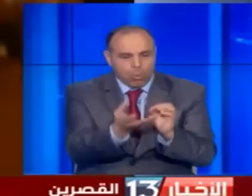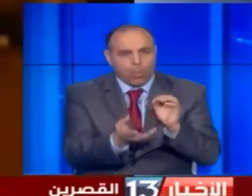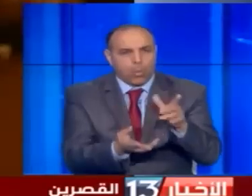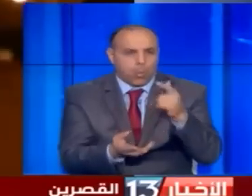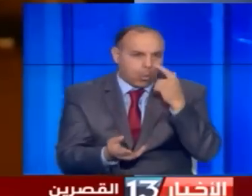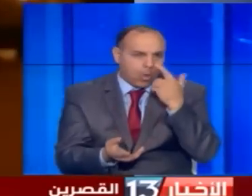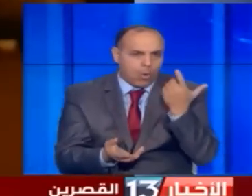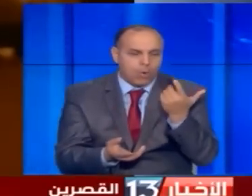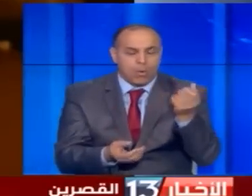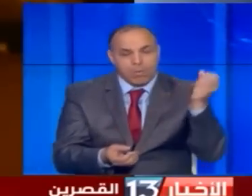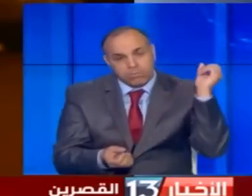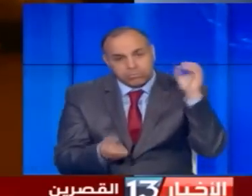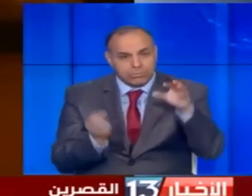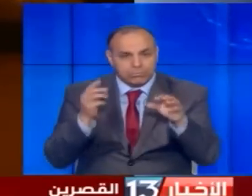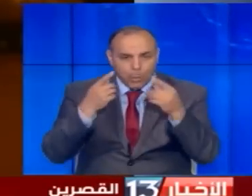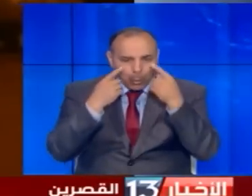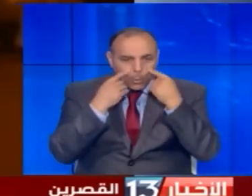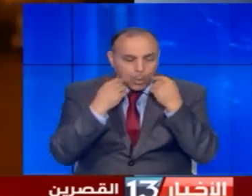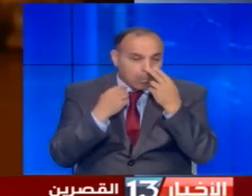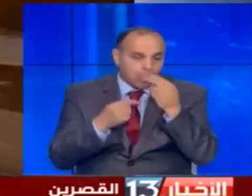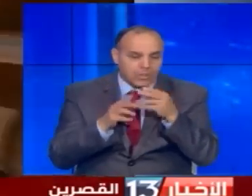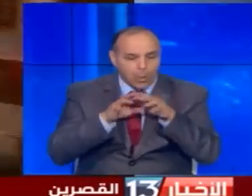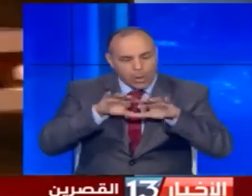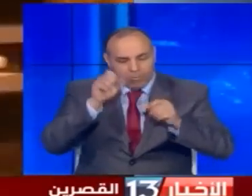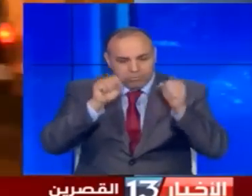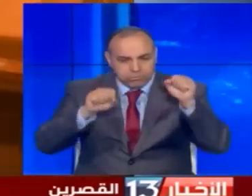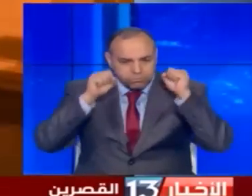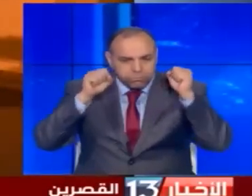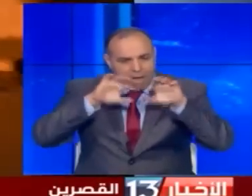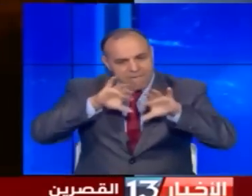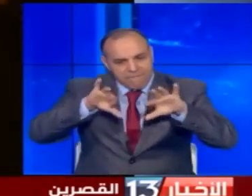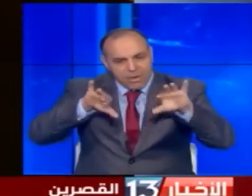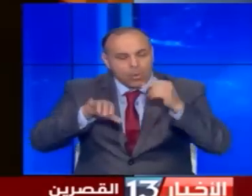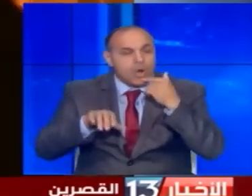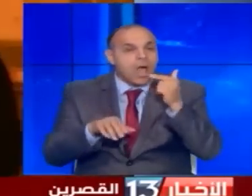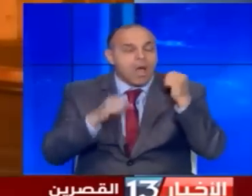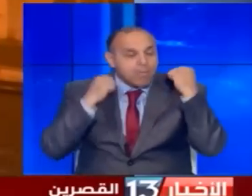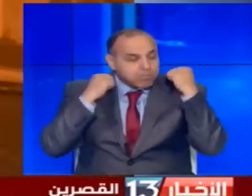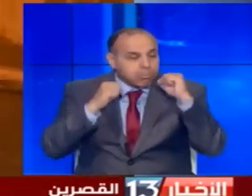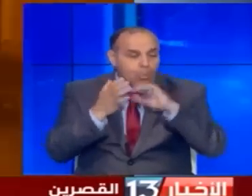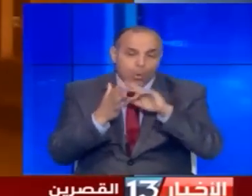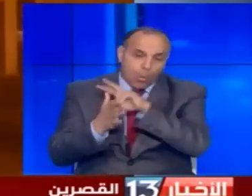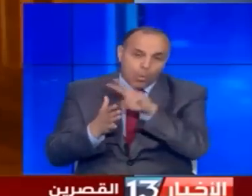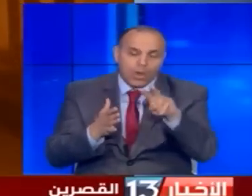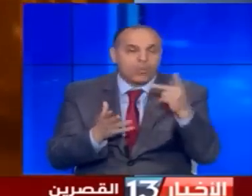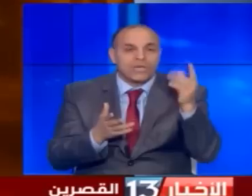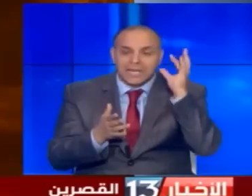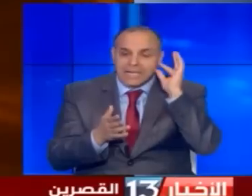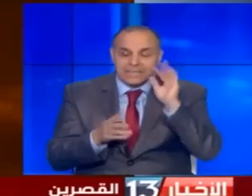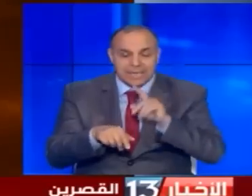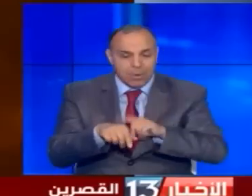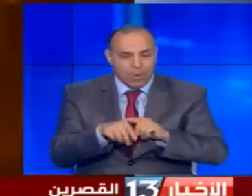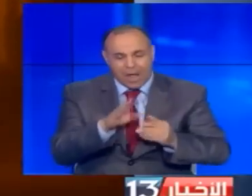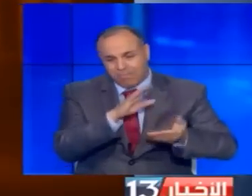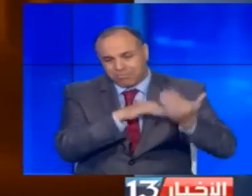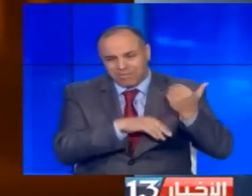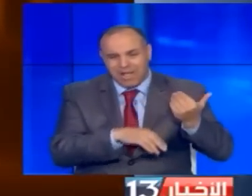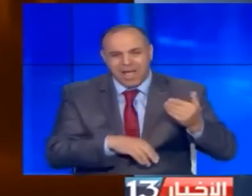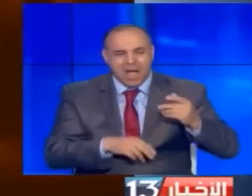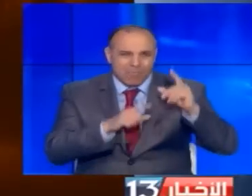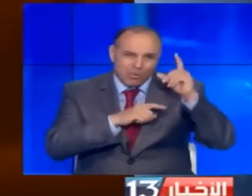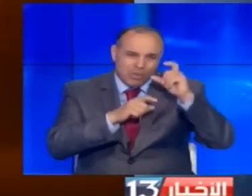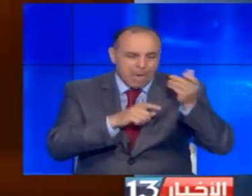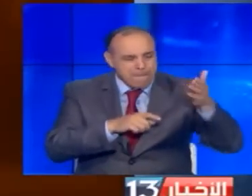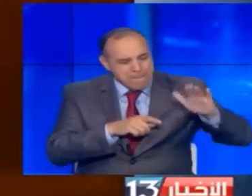إلى استعمال الغاز مسيل الدموع لتفريقهم في تحركات احتجاج تشهدها القصرين منذ حادثة وفاة